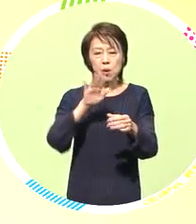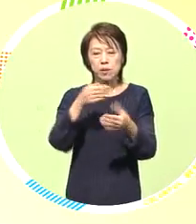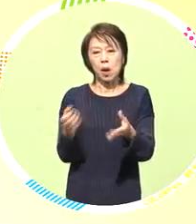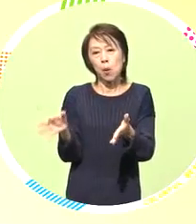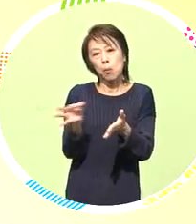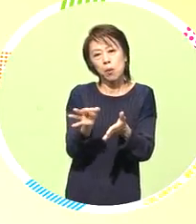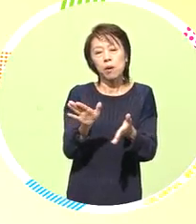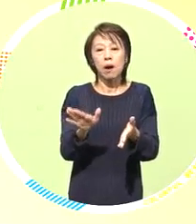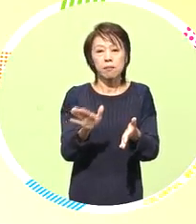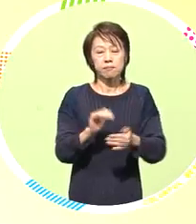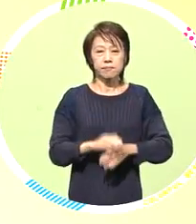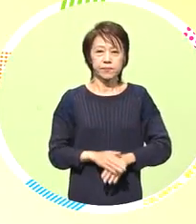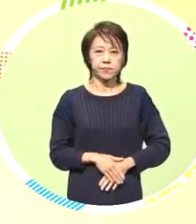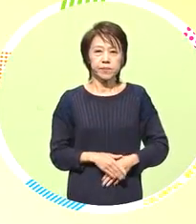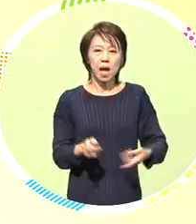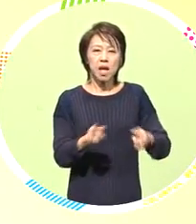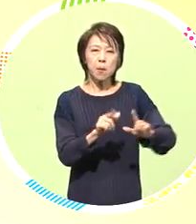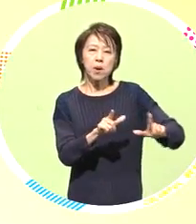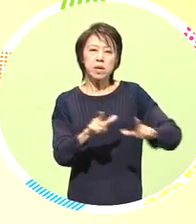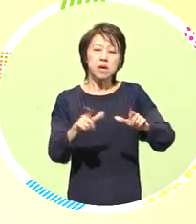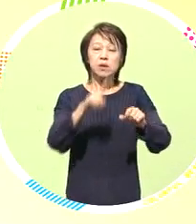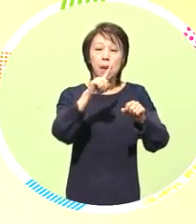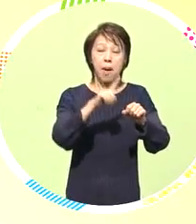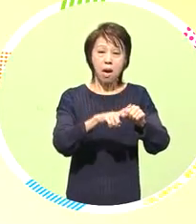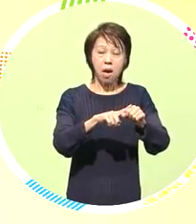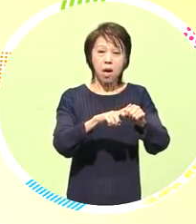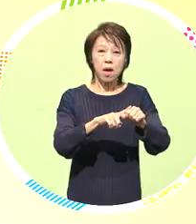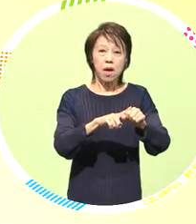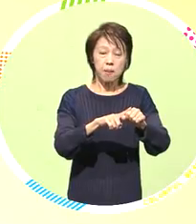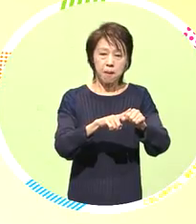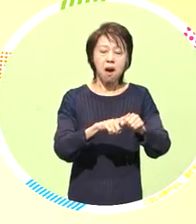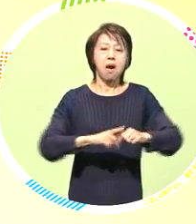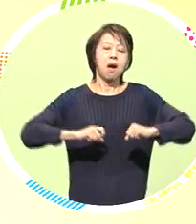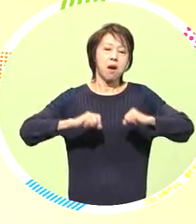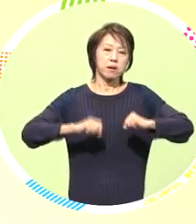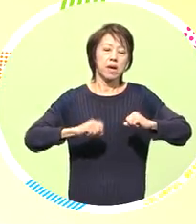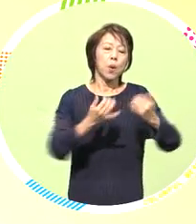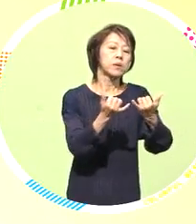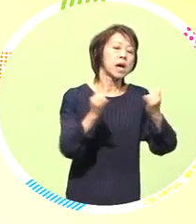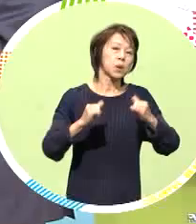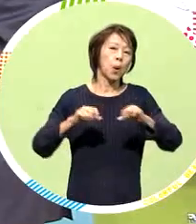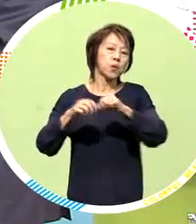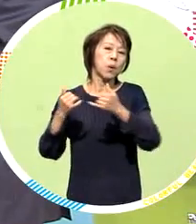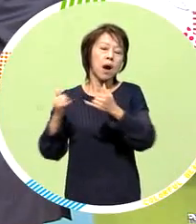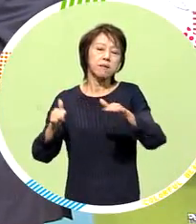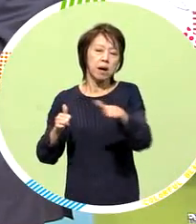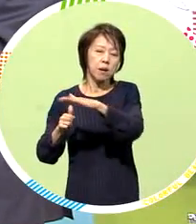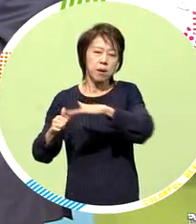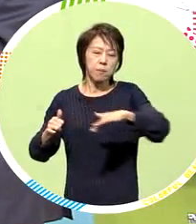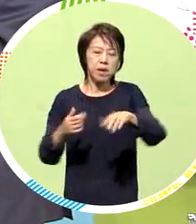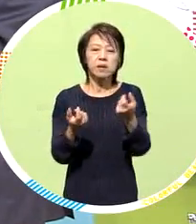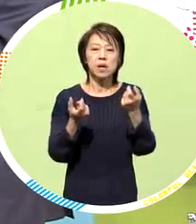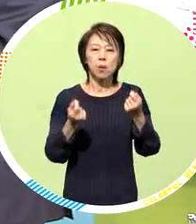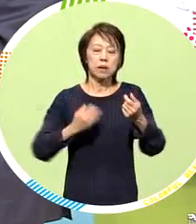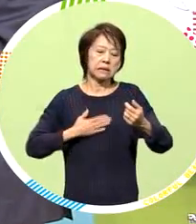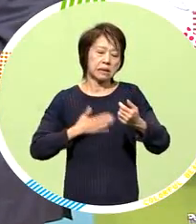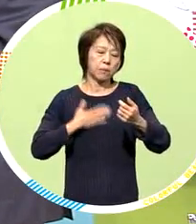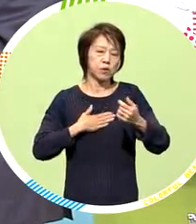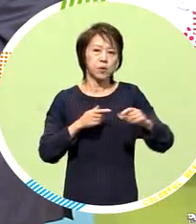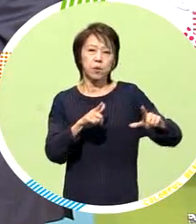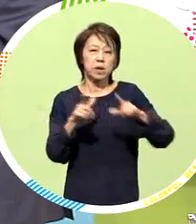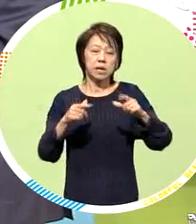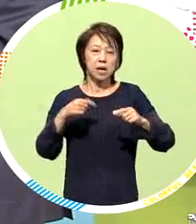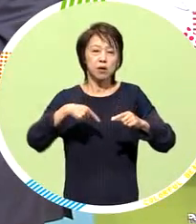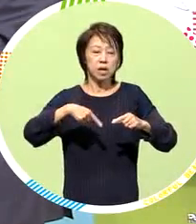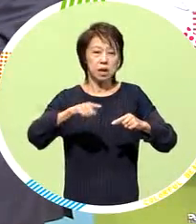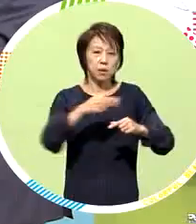ね共に生きていくために健康な人も障がいのある方も皆さん一緒に気持ち良く生きていけるためにという